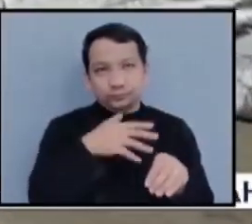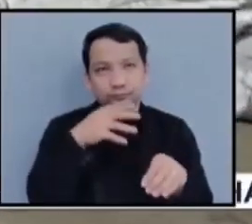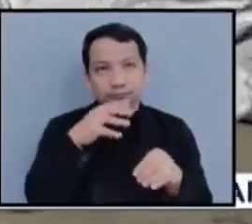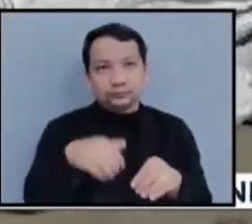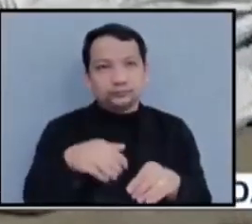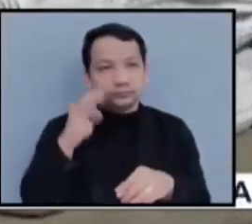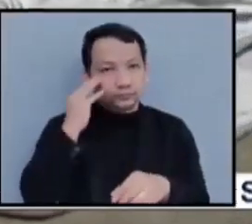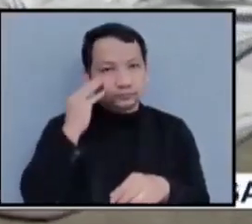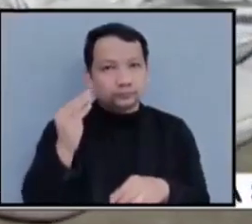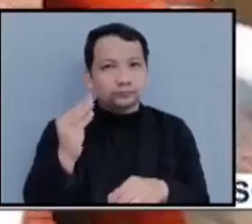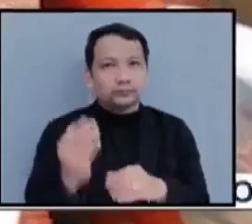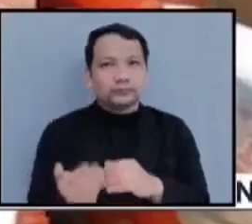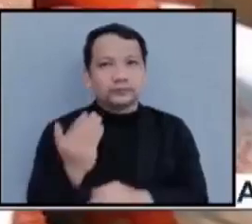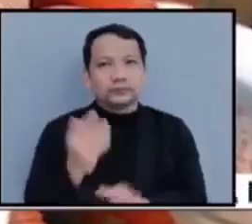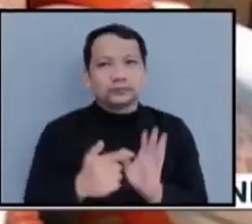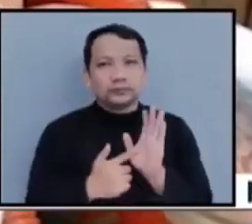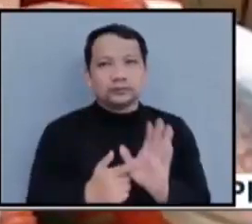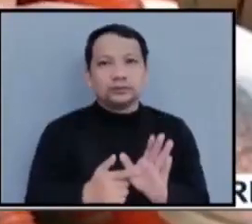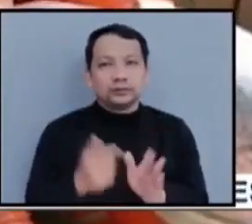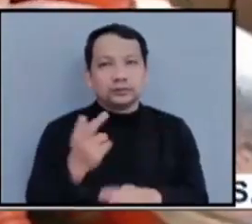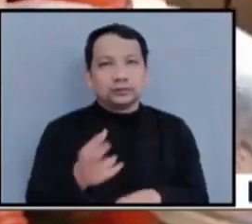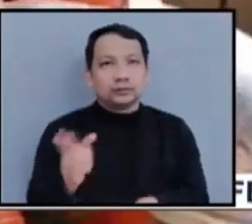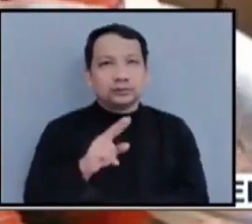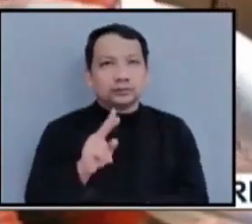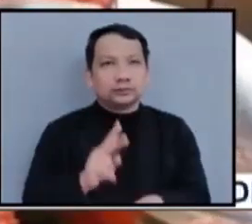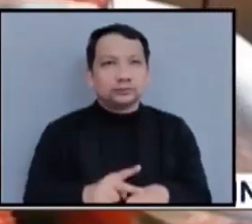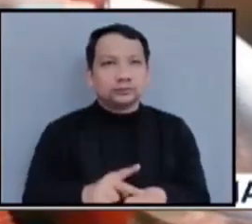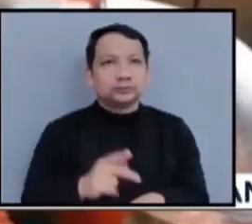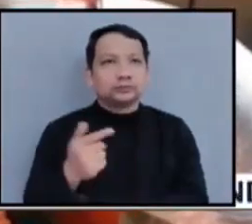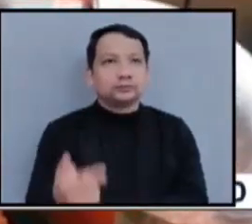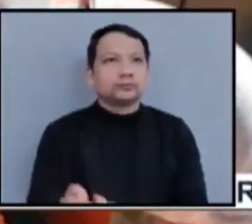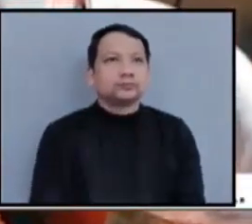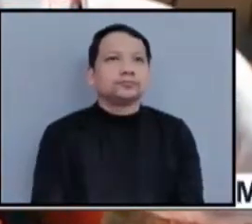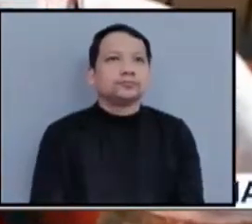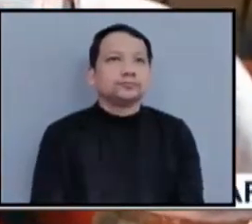Manalo, para sa Morning Show ng Bayan, Rise and Shine, Pilipinas.